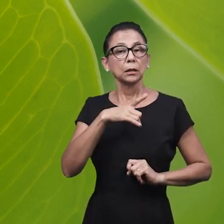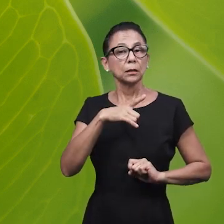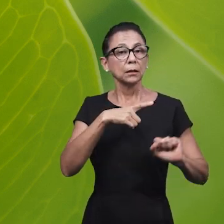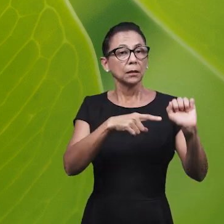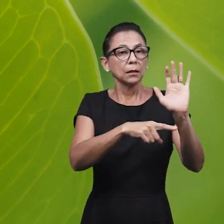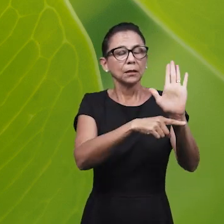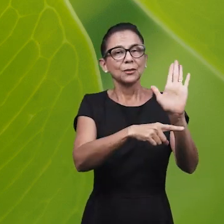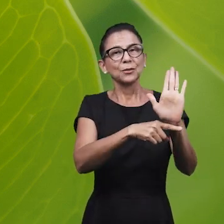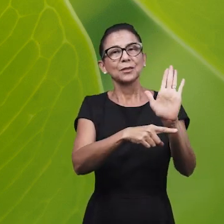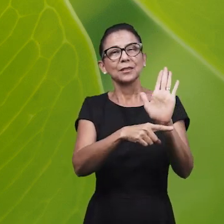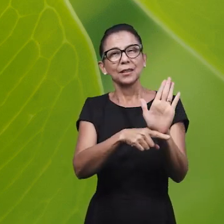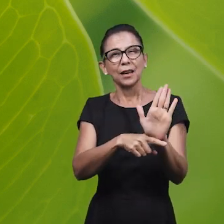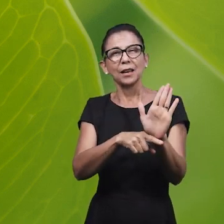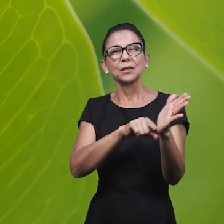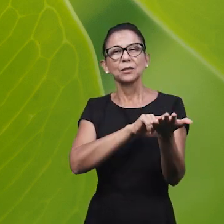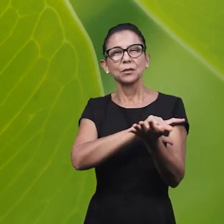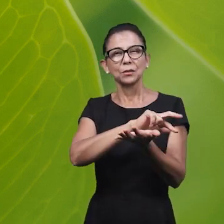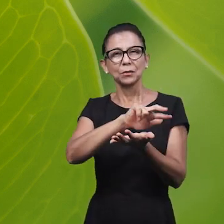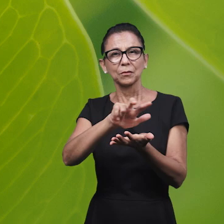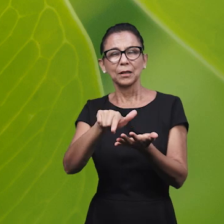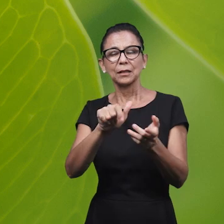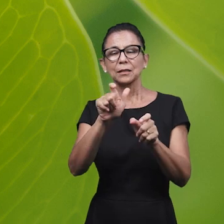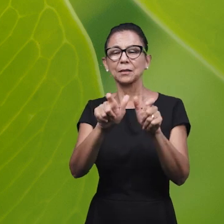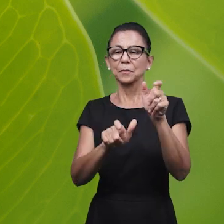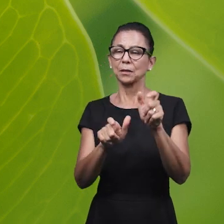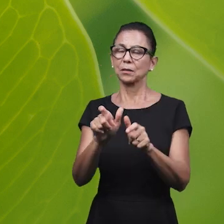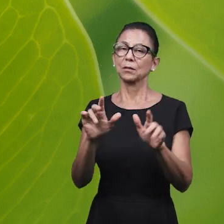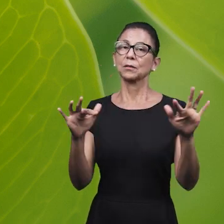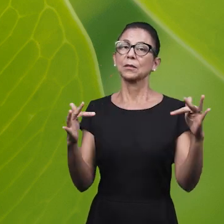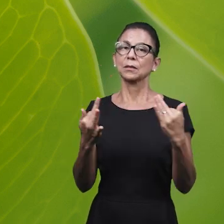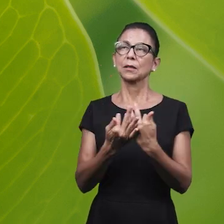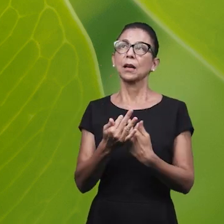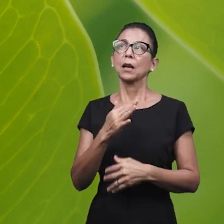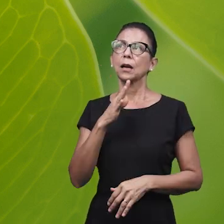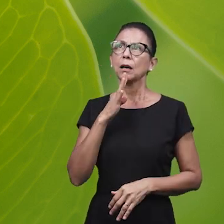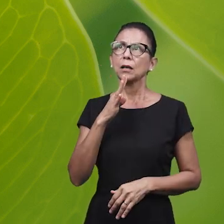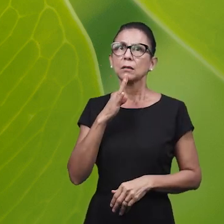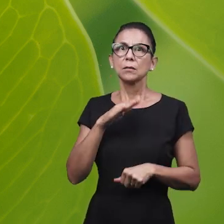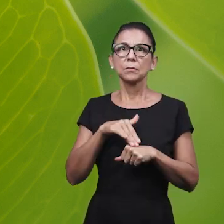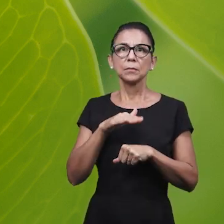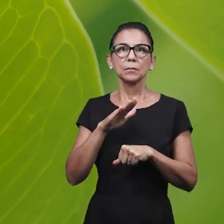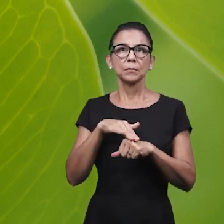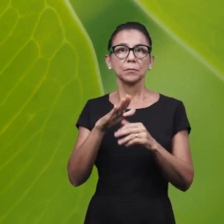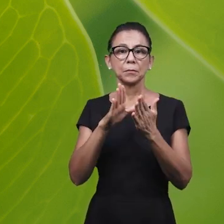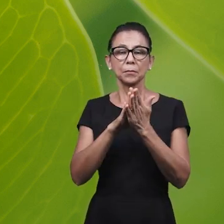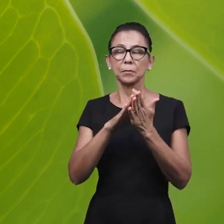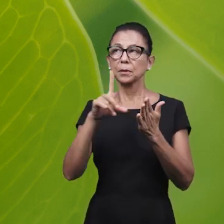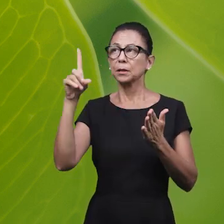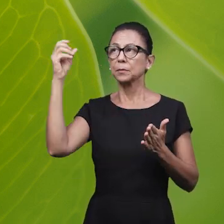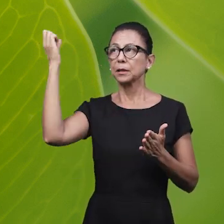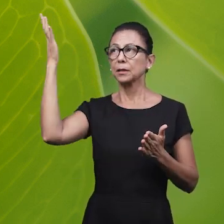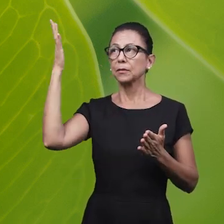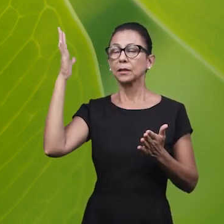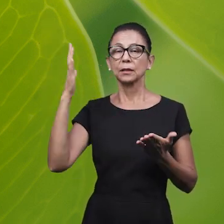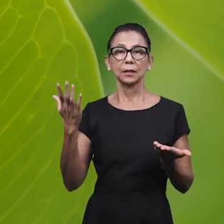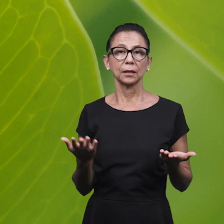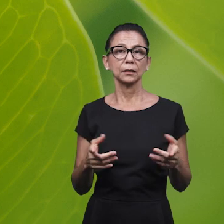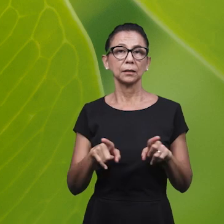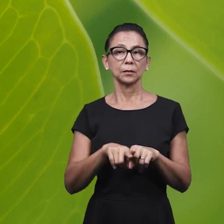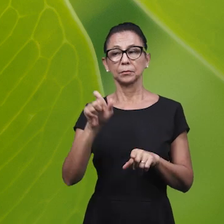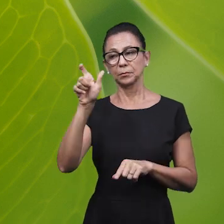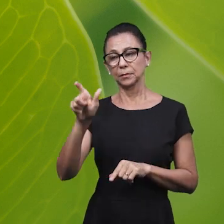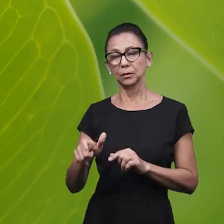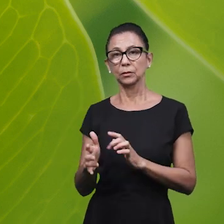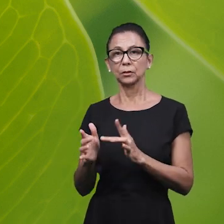une formation qui aide beaucoup de familles et personnes à connaître davantage sur la parole vivante et sur le